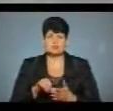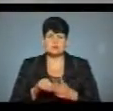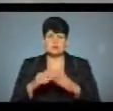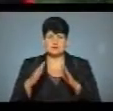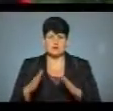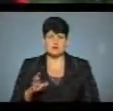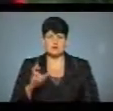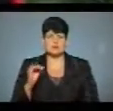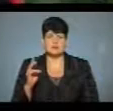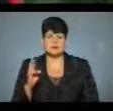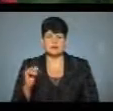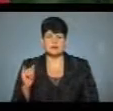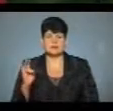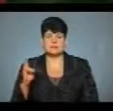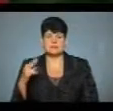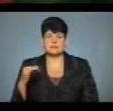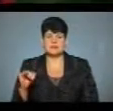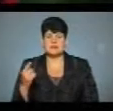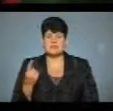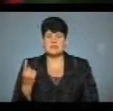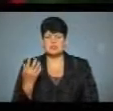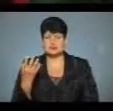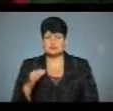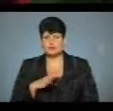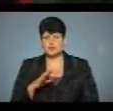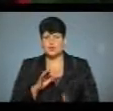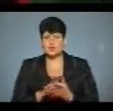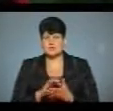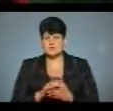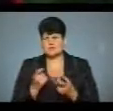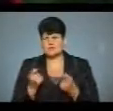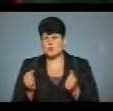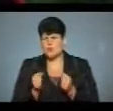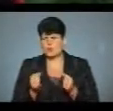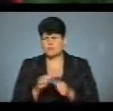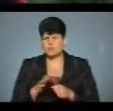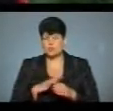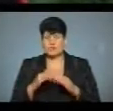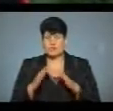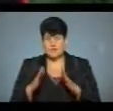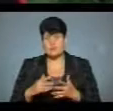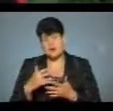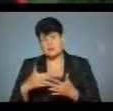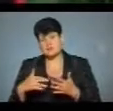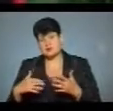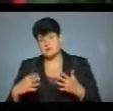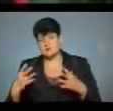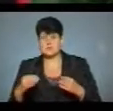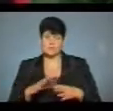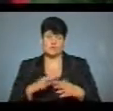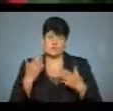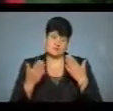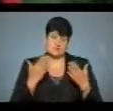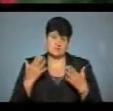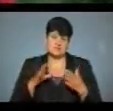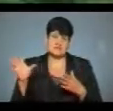Богдан Кіндій. Перші дні ще так, якби було тільки ознайомлення, трішки холодно було навіть в палатках, а далі вже стало веселіше, зі всіма